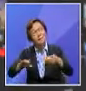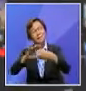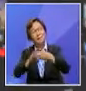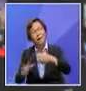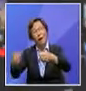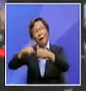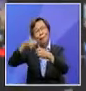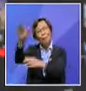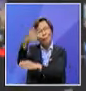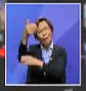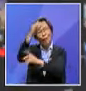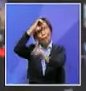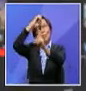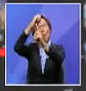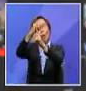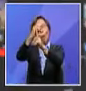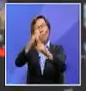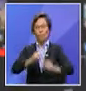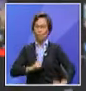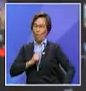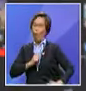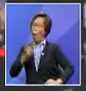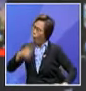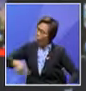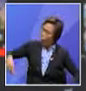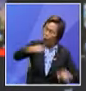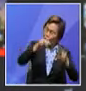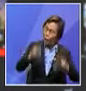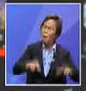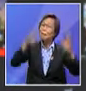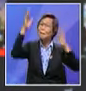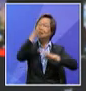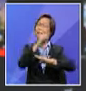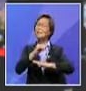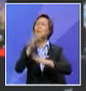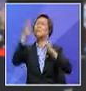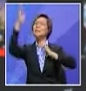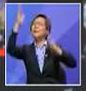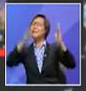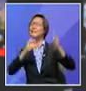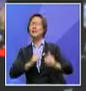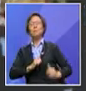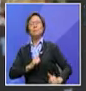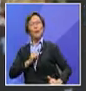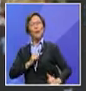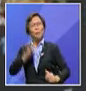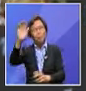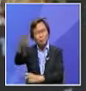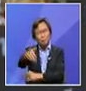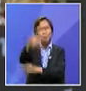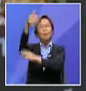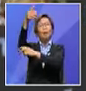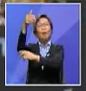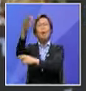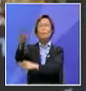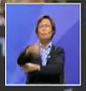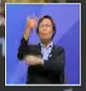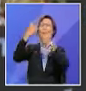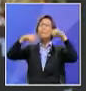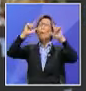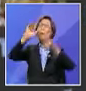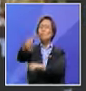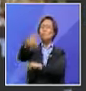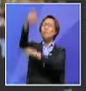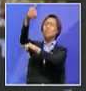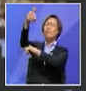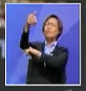yang menjadi aspirasi kebanggaan seluruh rakyat Malaysia dan juga negara kita. Membawa, kita kata menjulang martabat bendera Jalur Gemilang